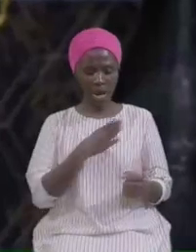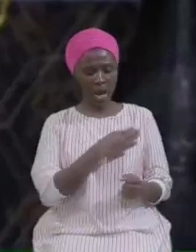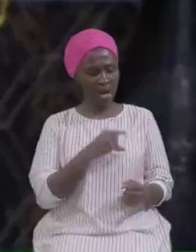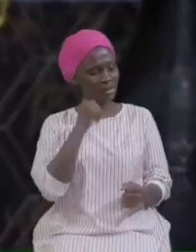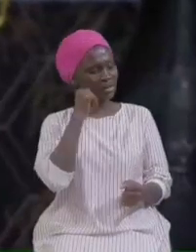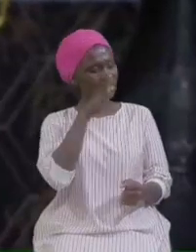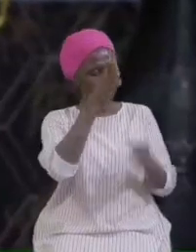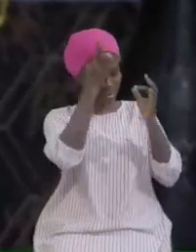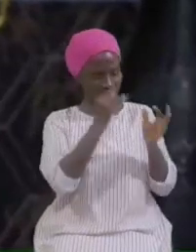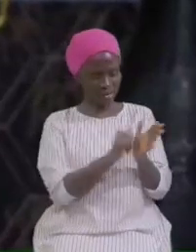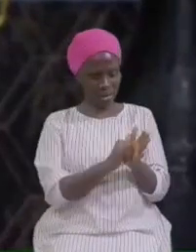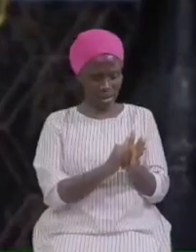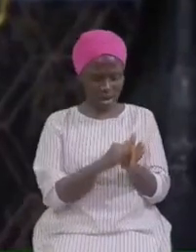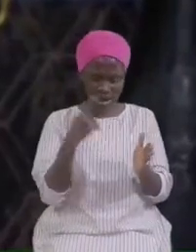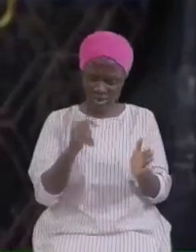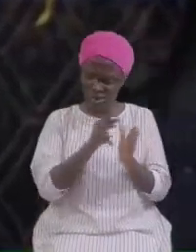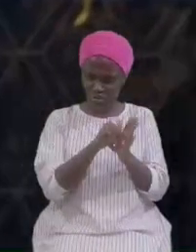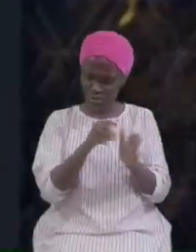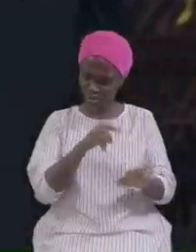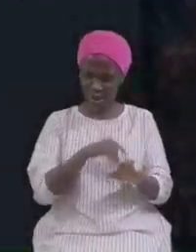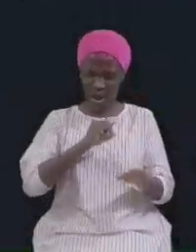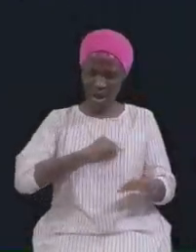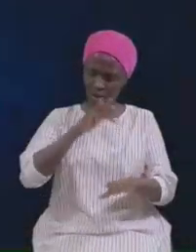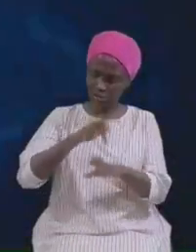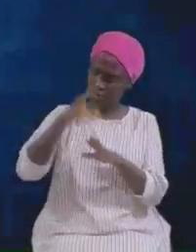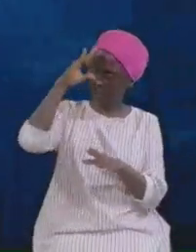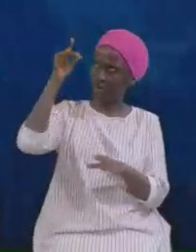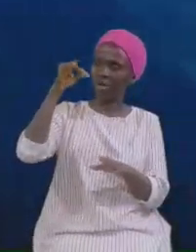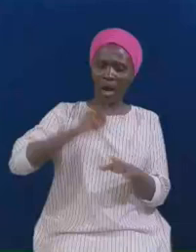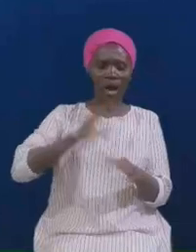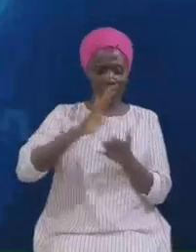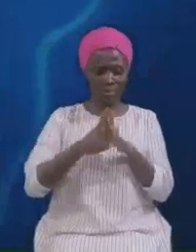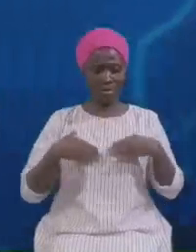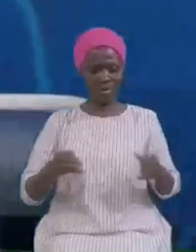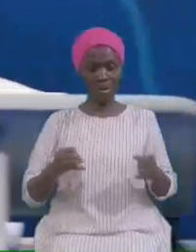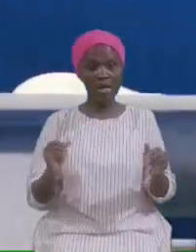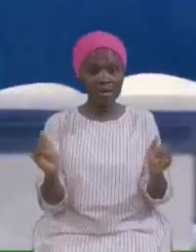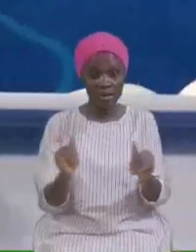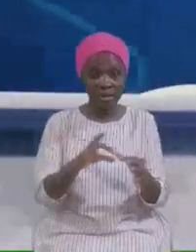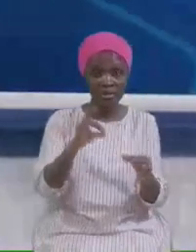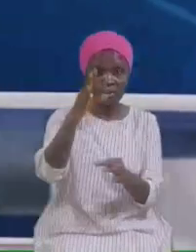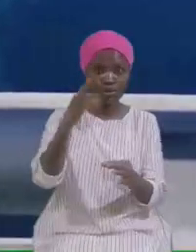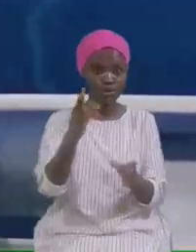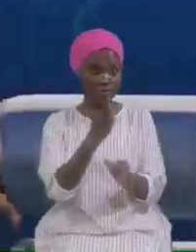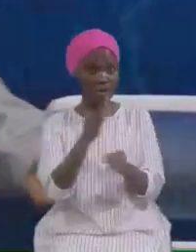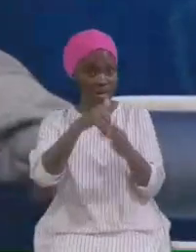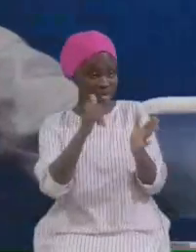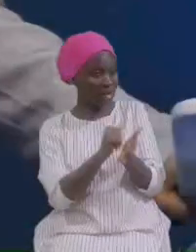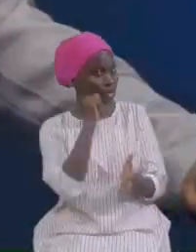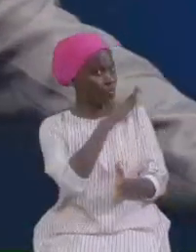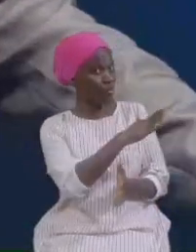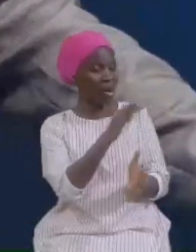je toucherai son vêtement, je serai guéri. Le même esprit de foi avec cette femme qui a